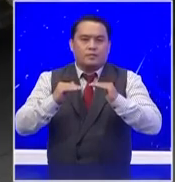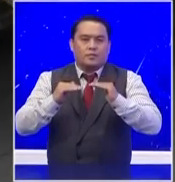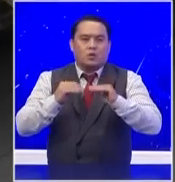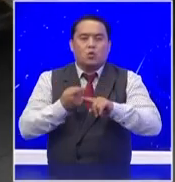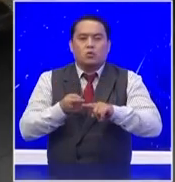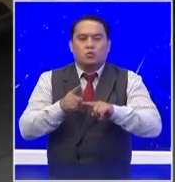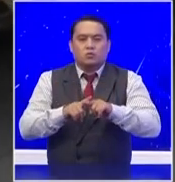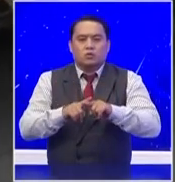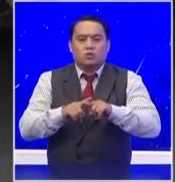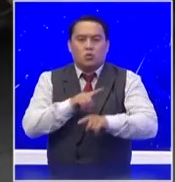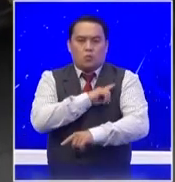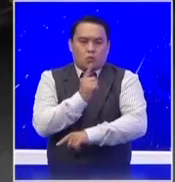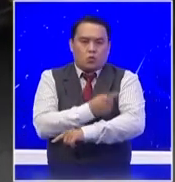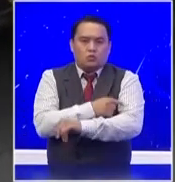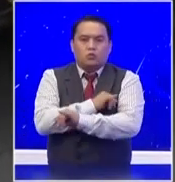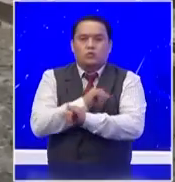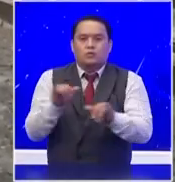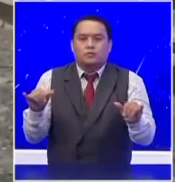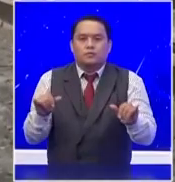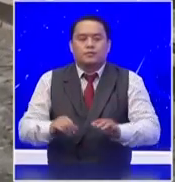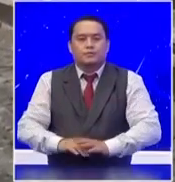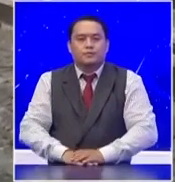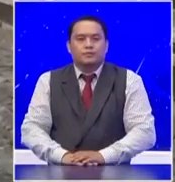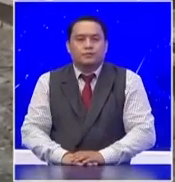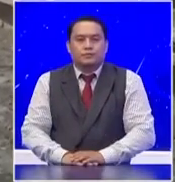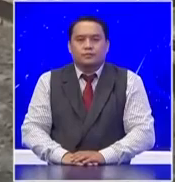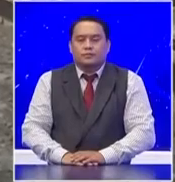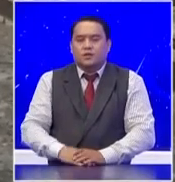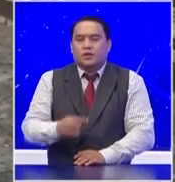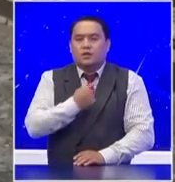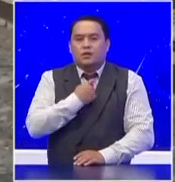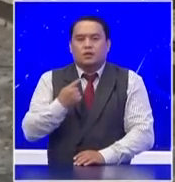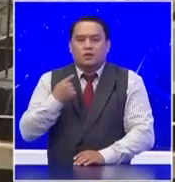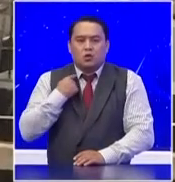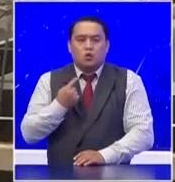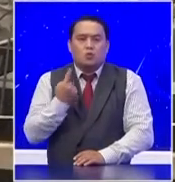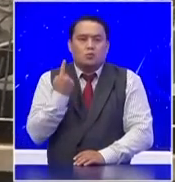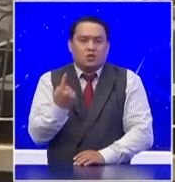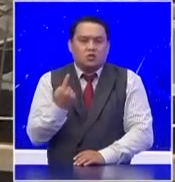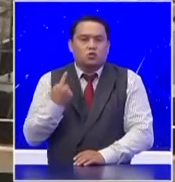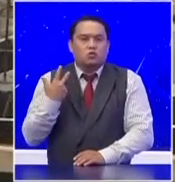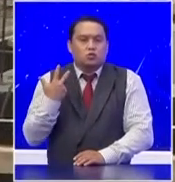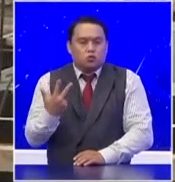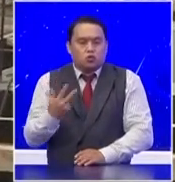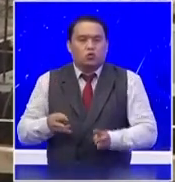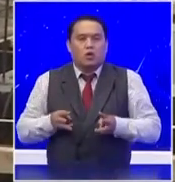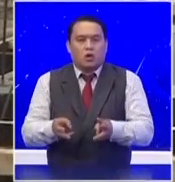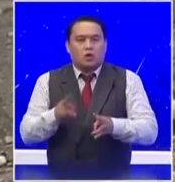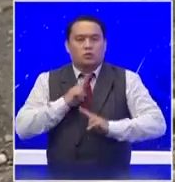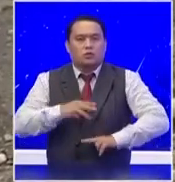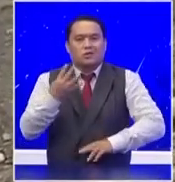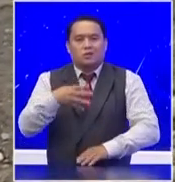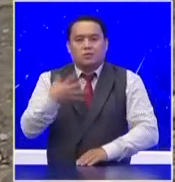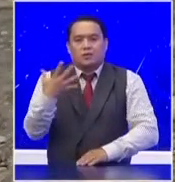гигакалорияға мощности көбейеді. Талдықорған жылу сервис номер 3-ші номері 1-ші қазандығындағы жұмыстарды бітіруге 45